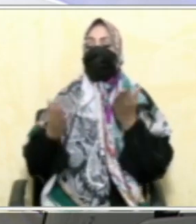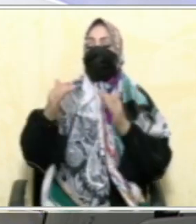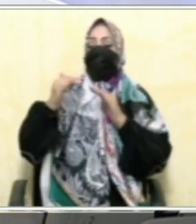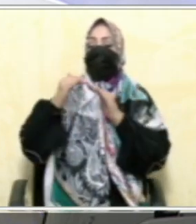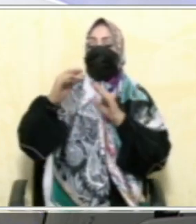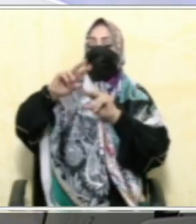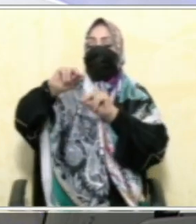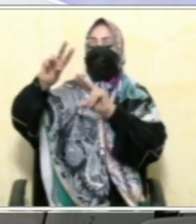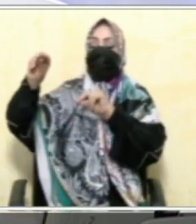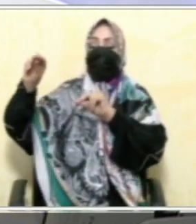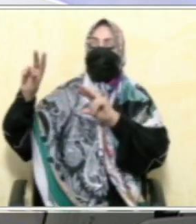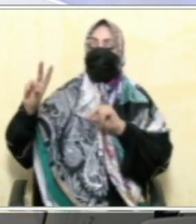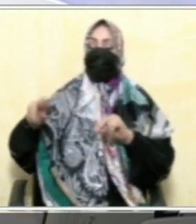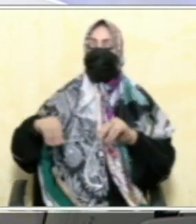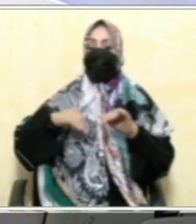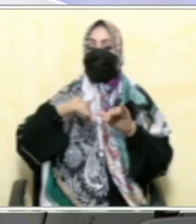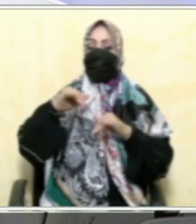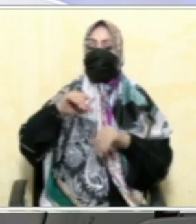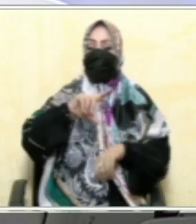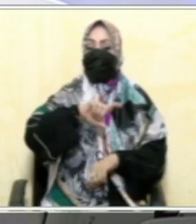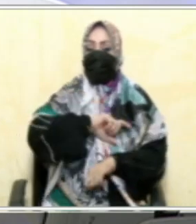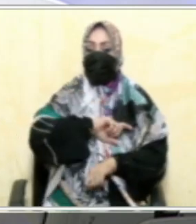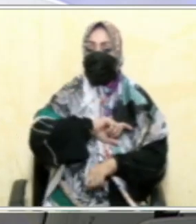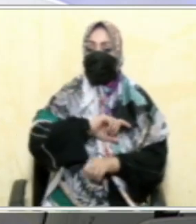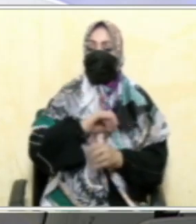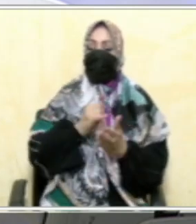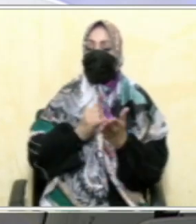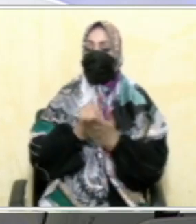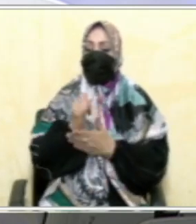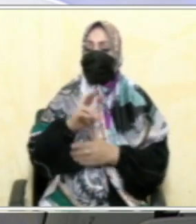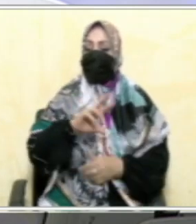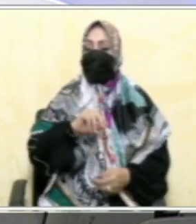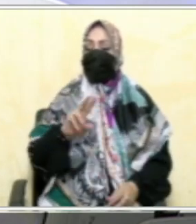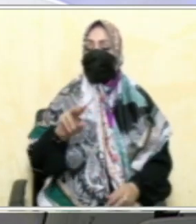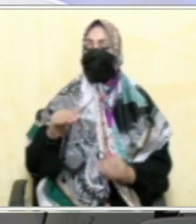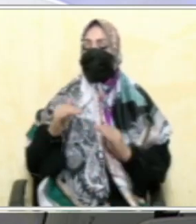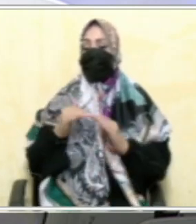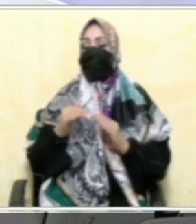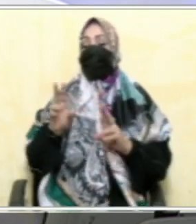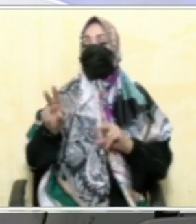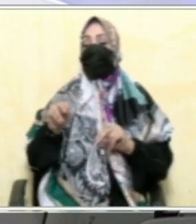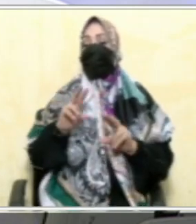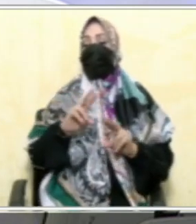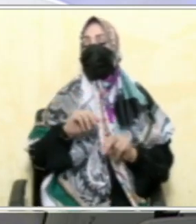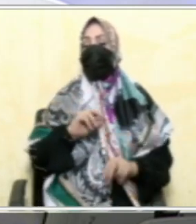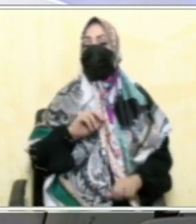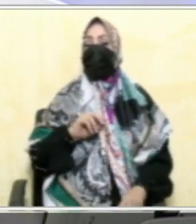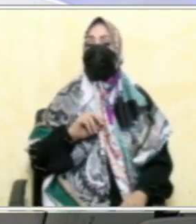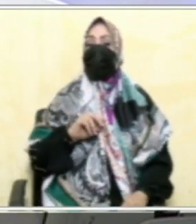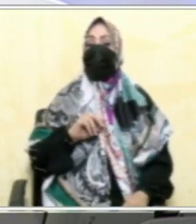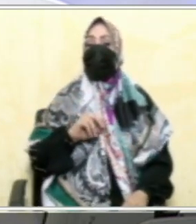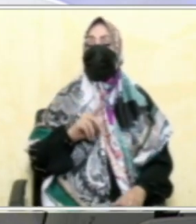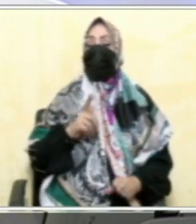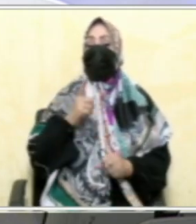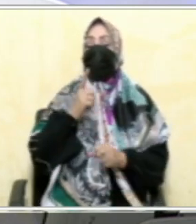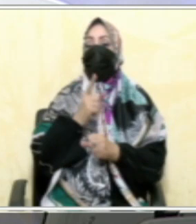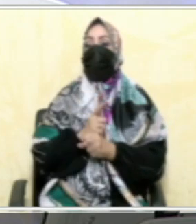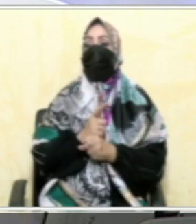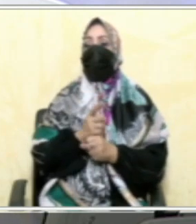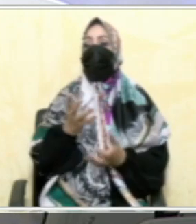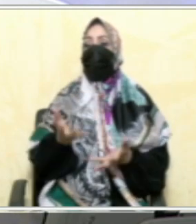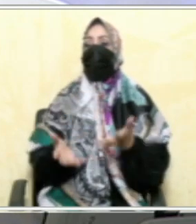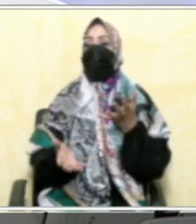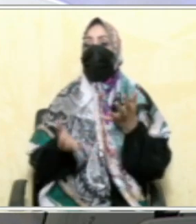وإذا المعلم لم يكن عدلا مشى روح العدالة في الشباب ضئيلا،